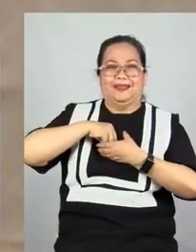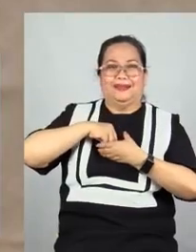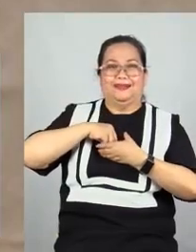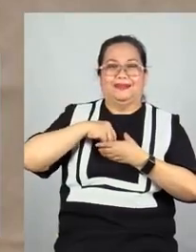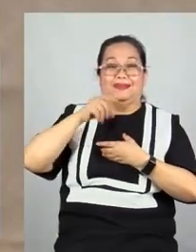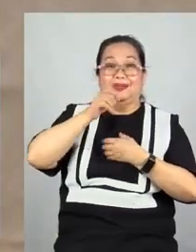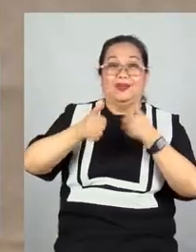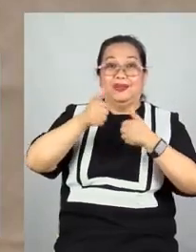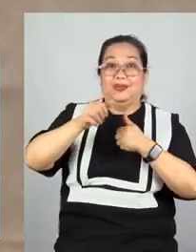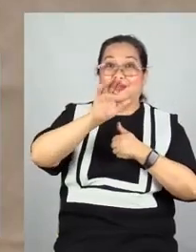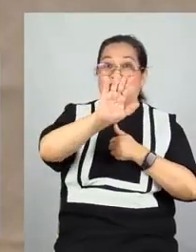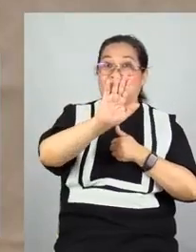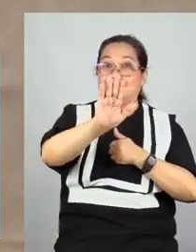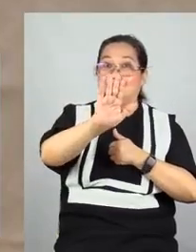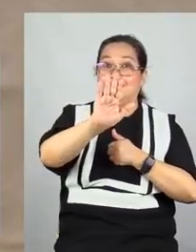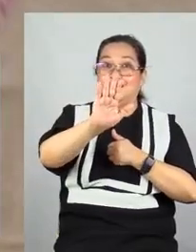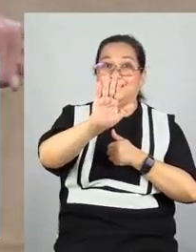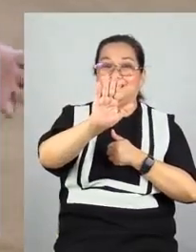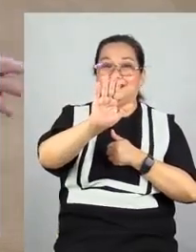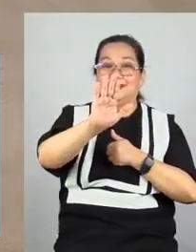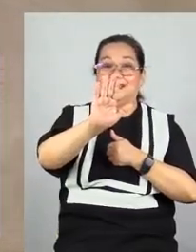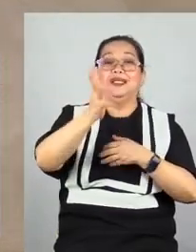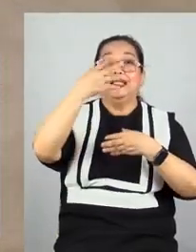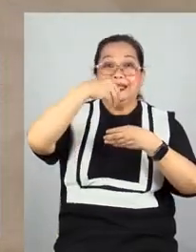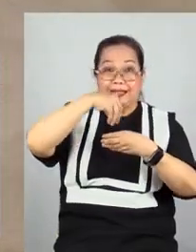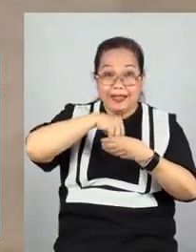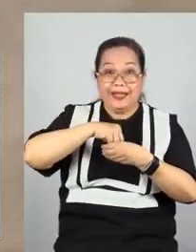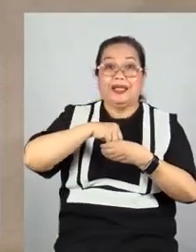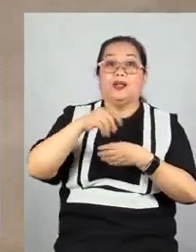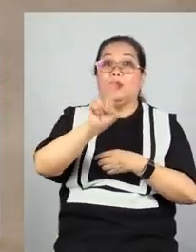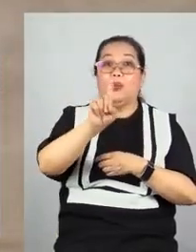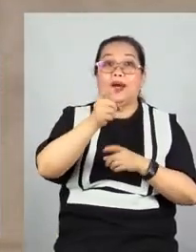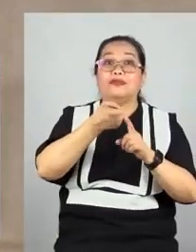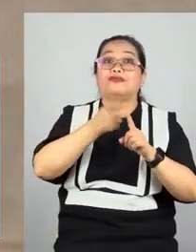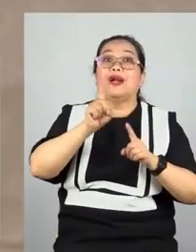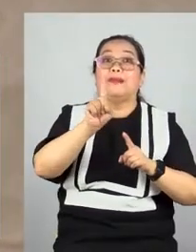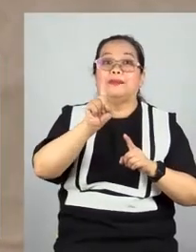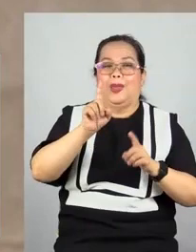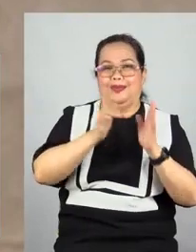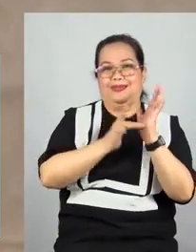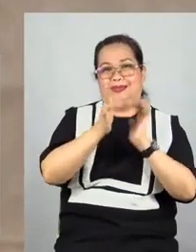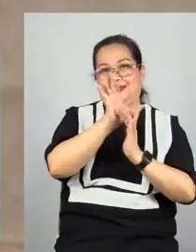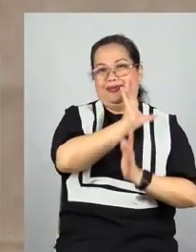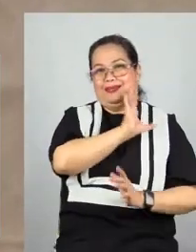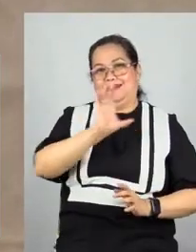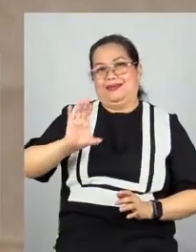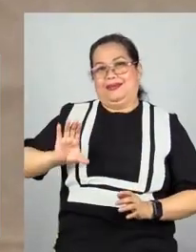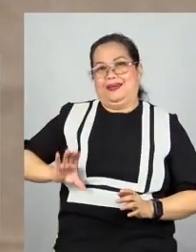Which is yours in Christ Jesus.